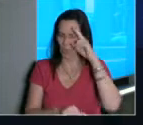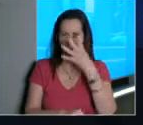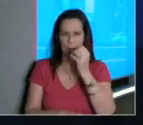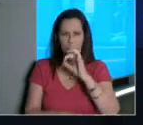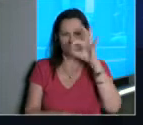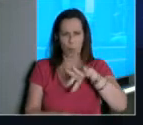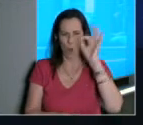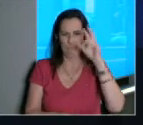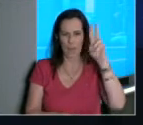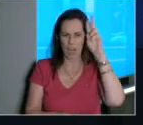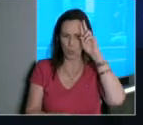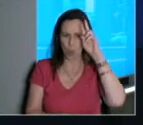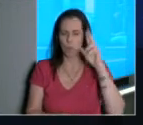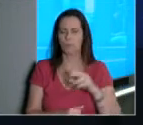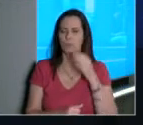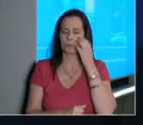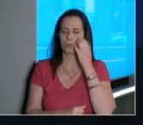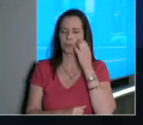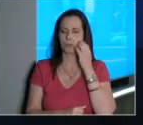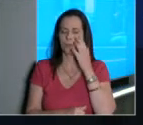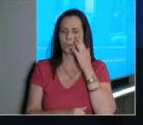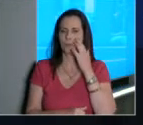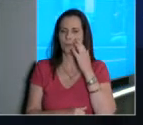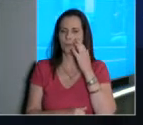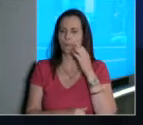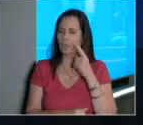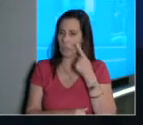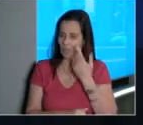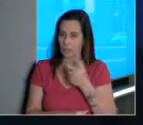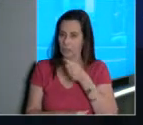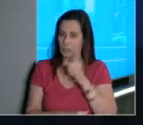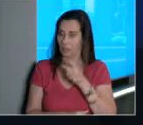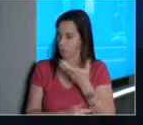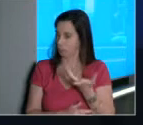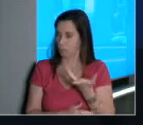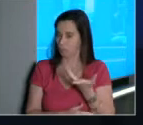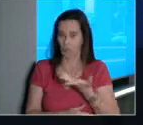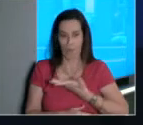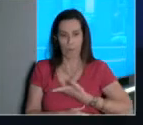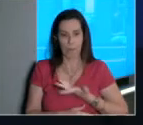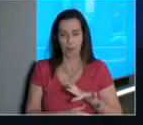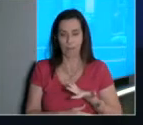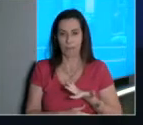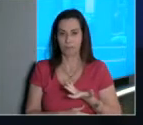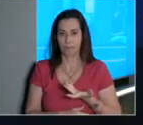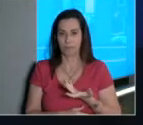ומשהו אחוזי הצבעה בבחירות הקודמות לליכוד. על פניו אתם צריכים להיות קרובים מאוד, או לפחות